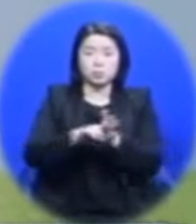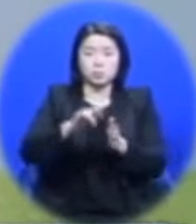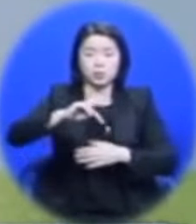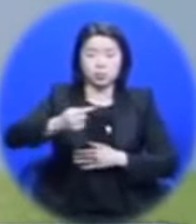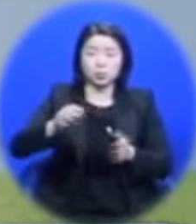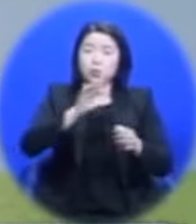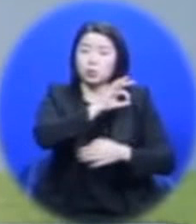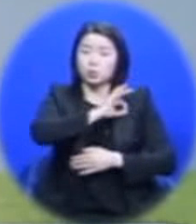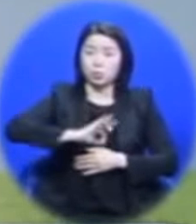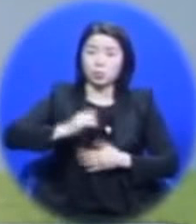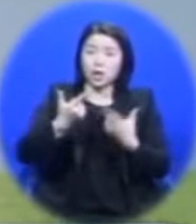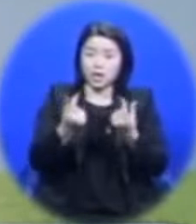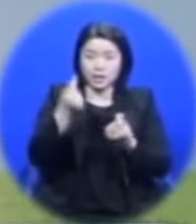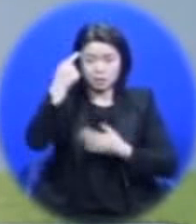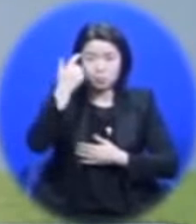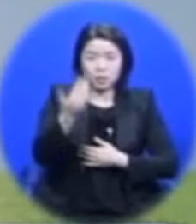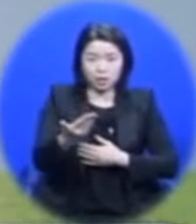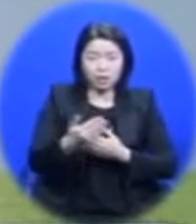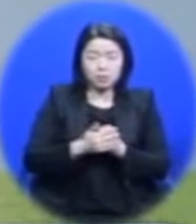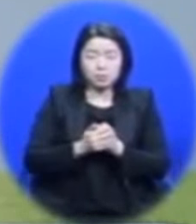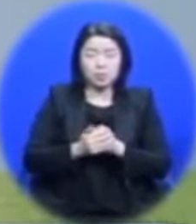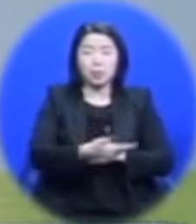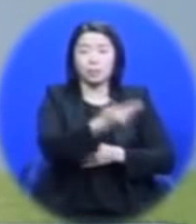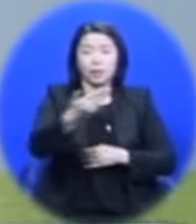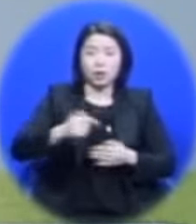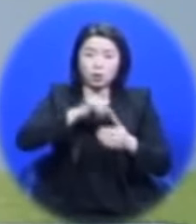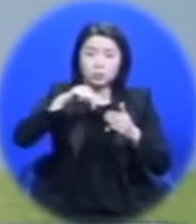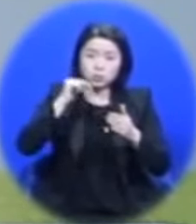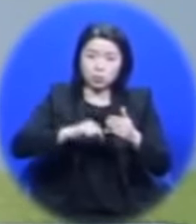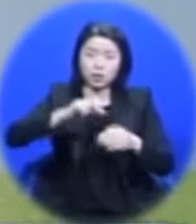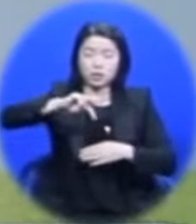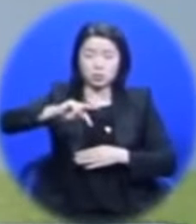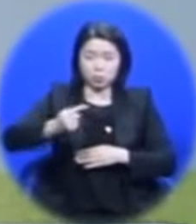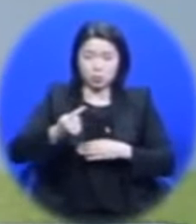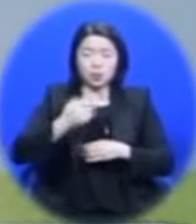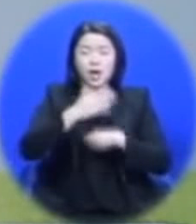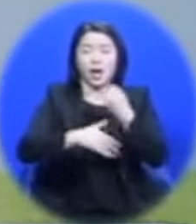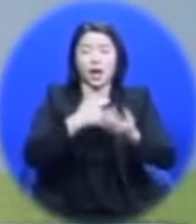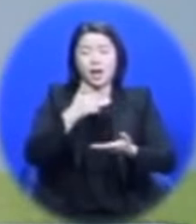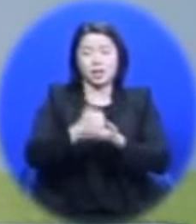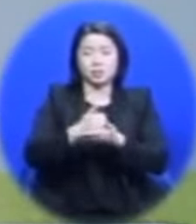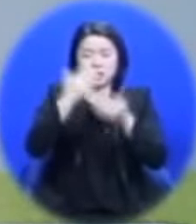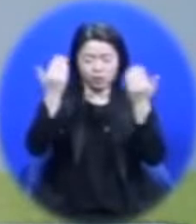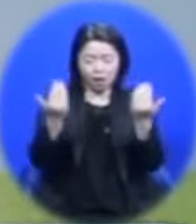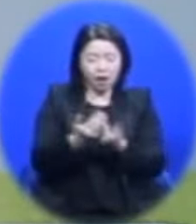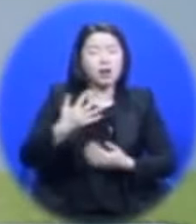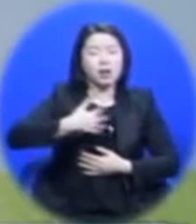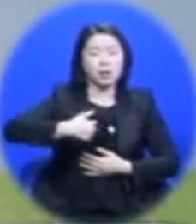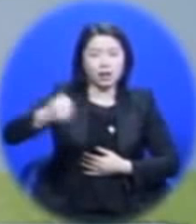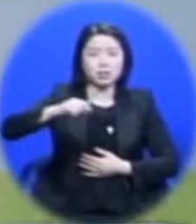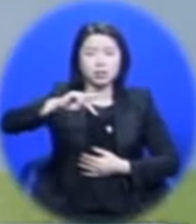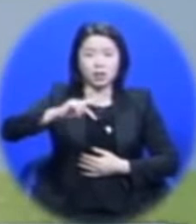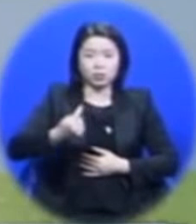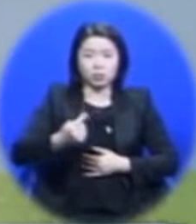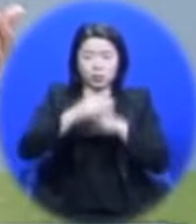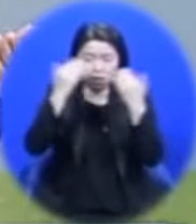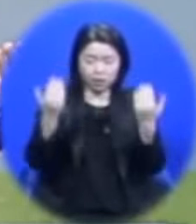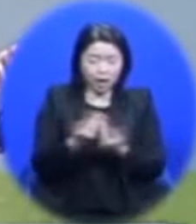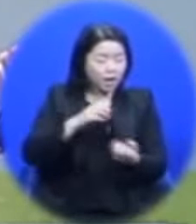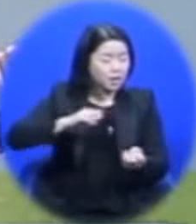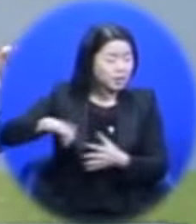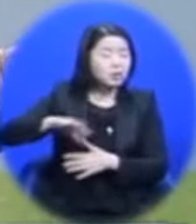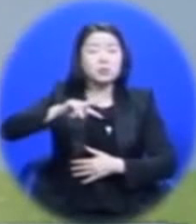욥과 같습니까? 여러분의 속에서도 하나님이 다 가져가셔도 다